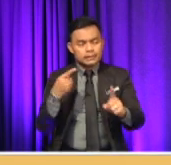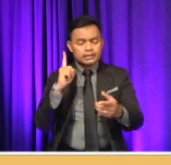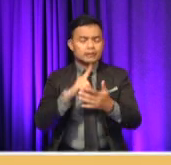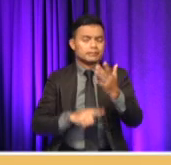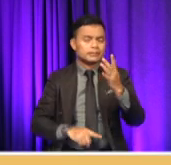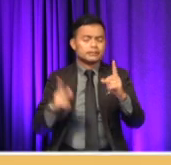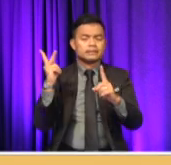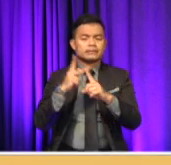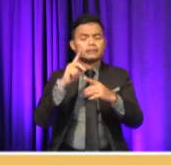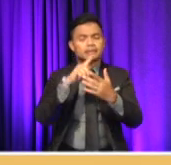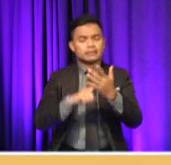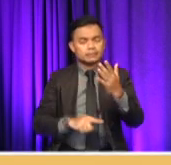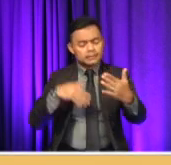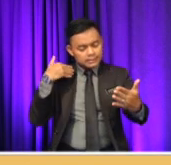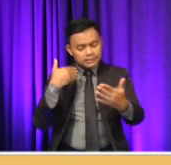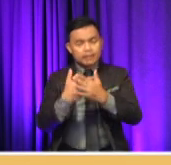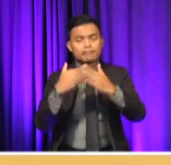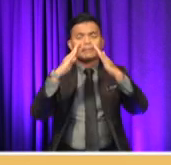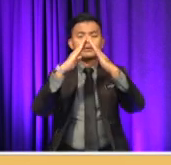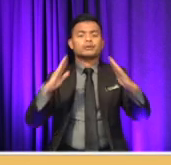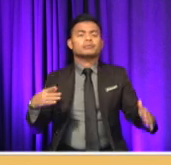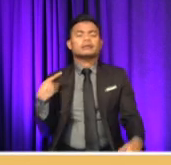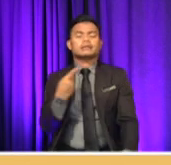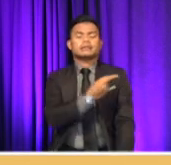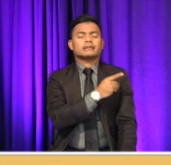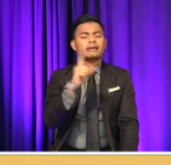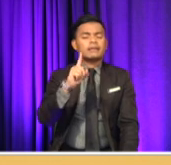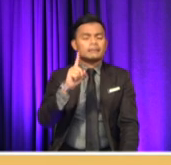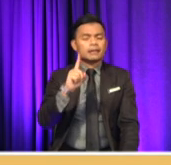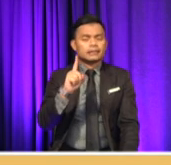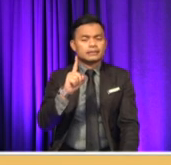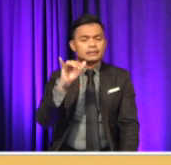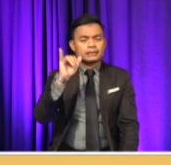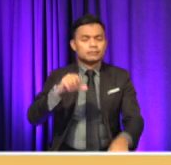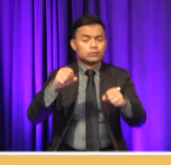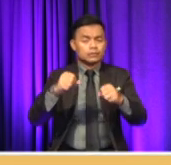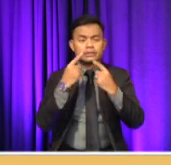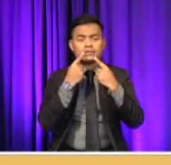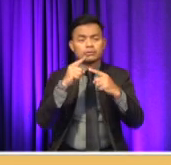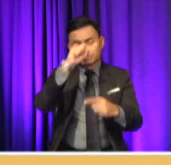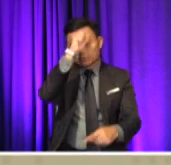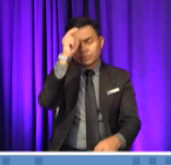sampailah ke rumah kita Oke mana Saya tunggu Dik saya yang dapat jawab soal ini